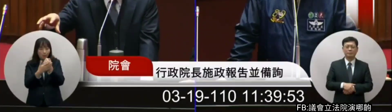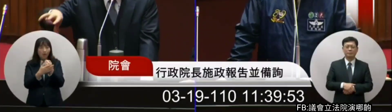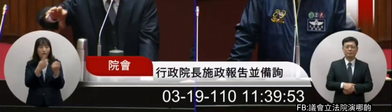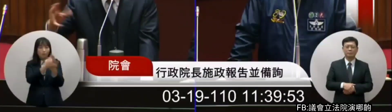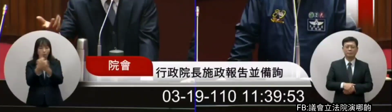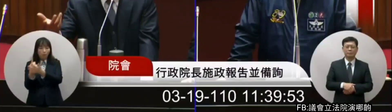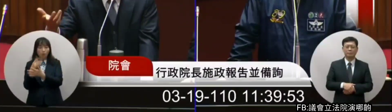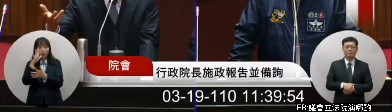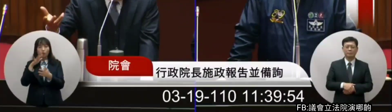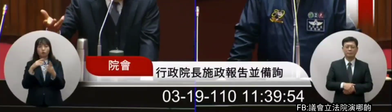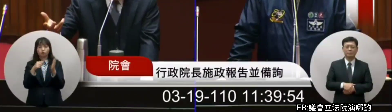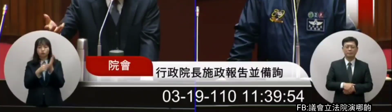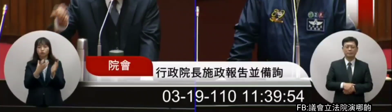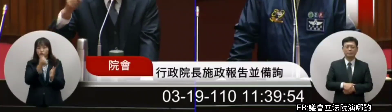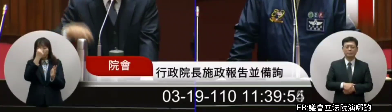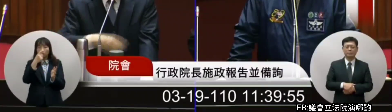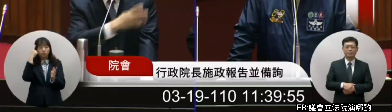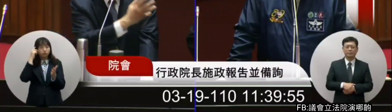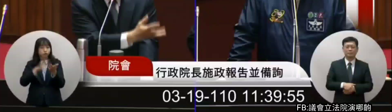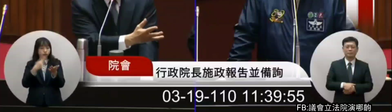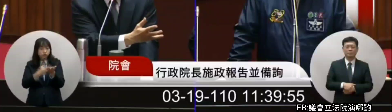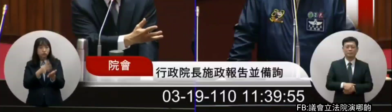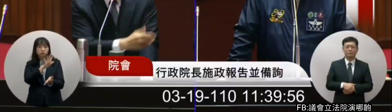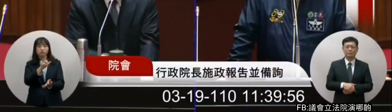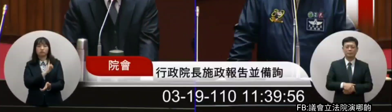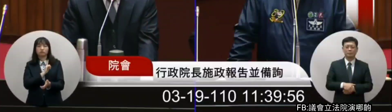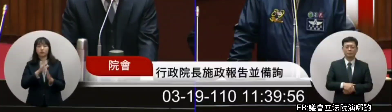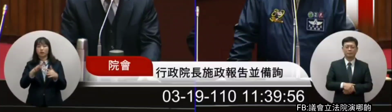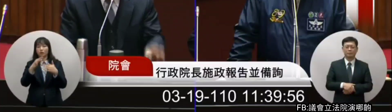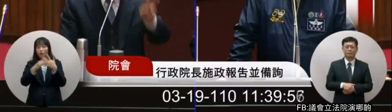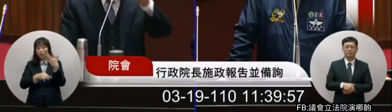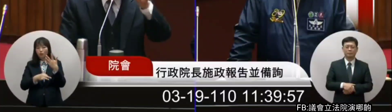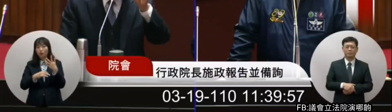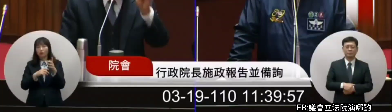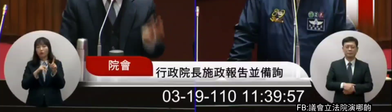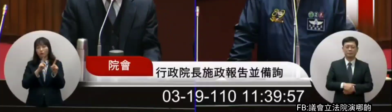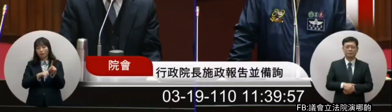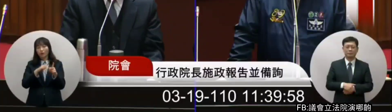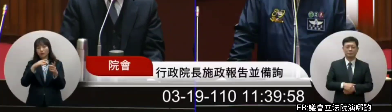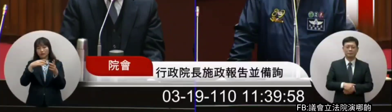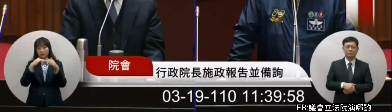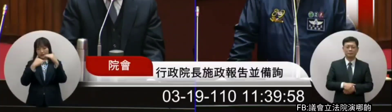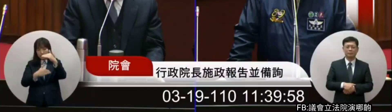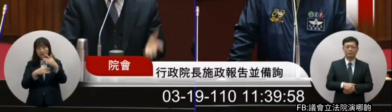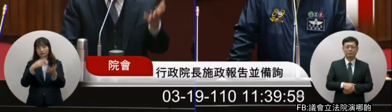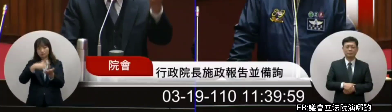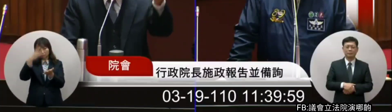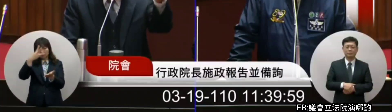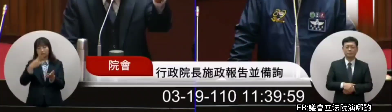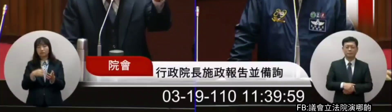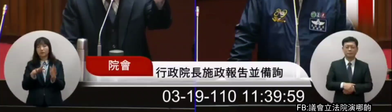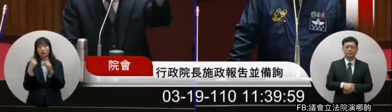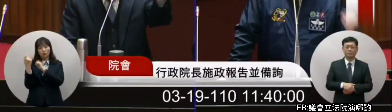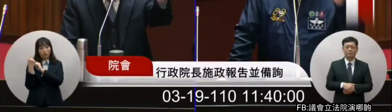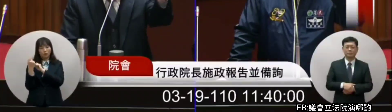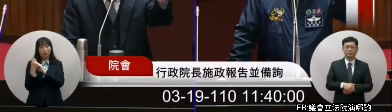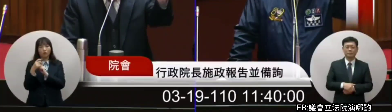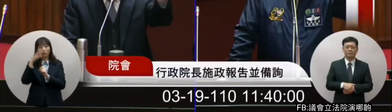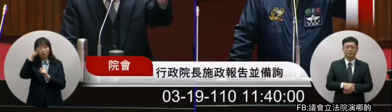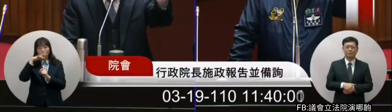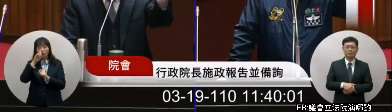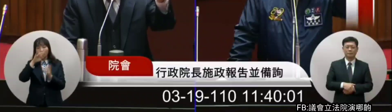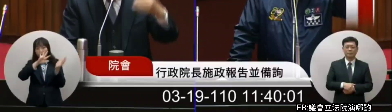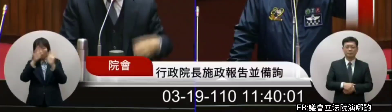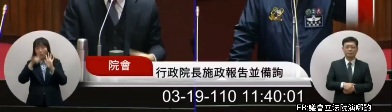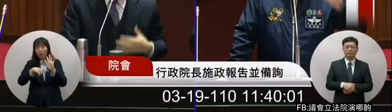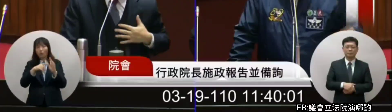姓名权，包括他要改名字。那我们相关条例有规定，就三次为限。那最近看到这